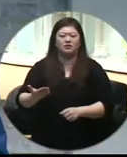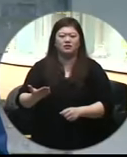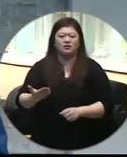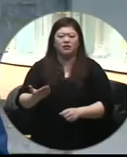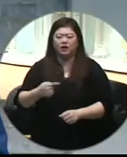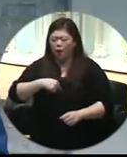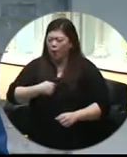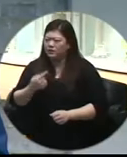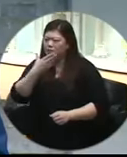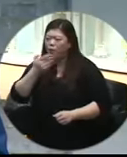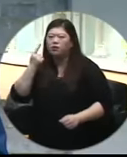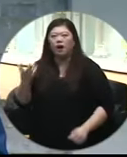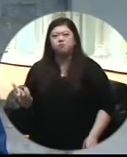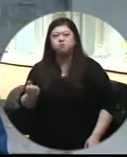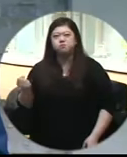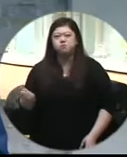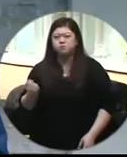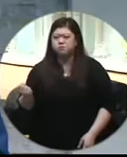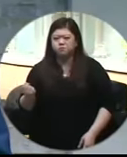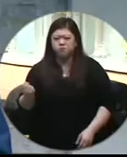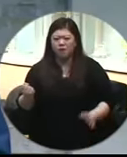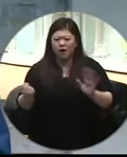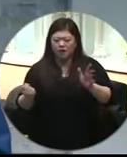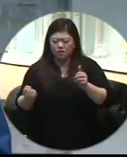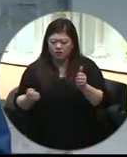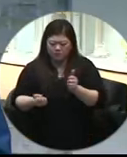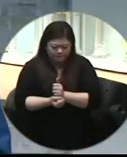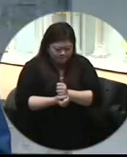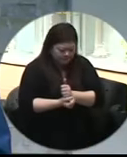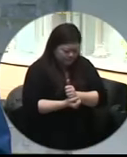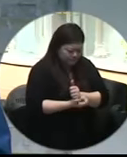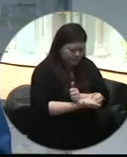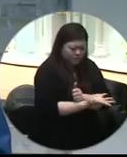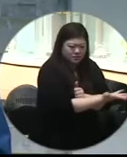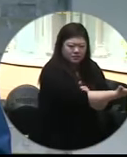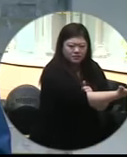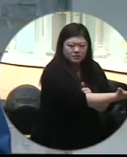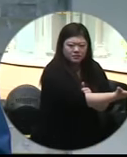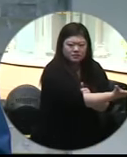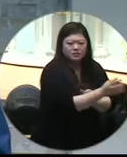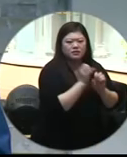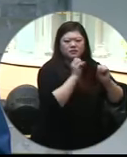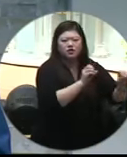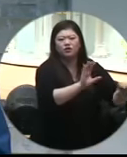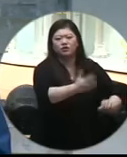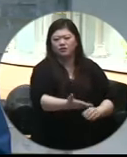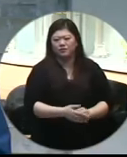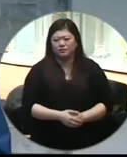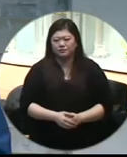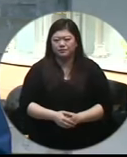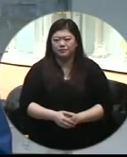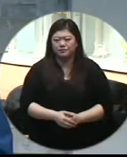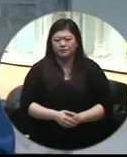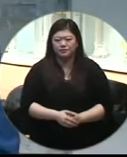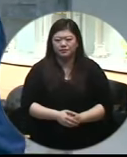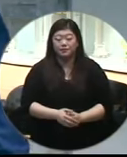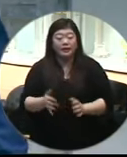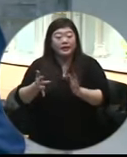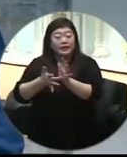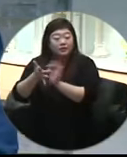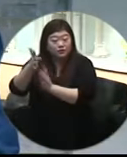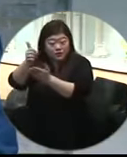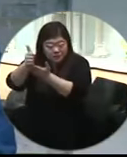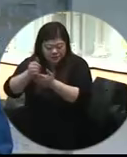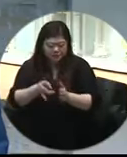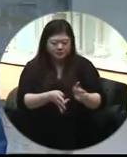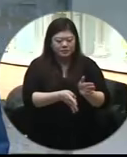확산시켜 나가야 돼요. 그걸 바라보면서 계속 복음은 확산되어야 돼요. 예수님께서 말씀하신 것처럼